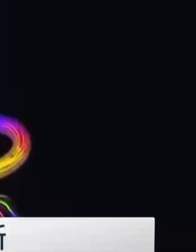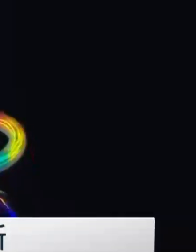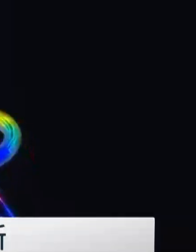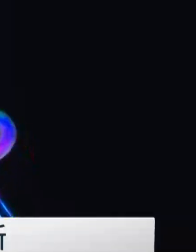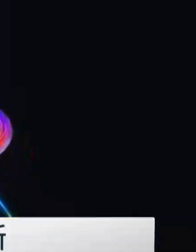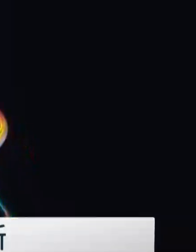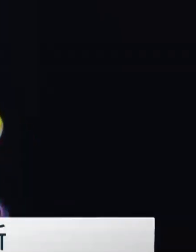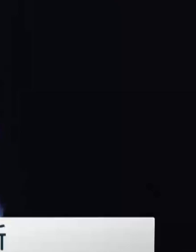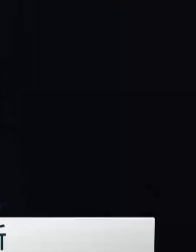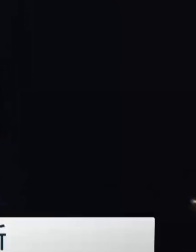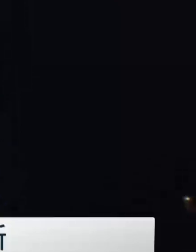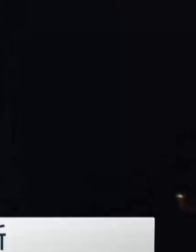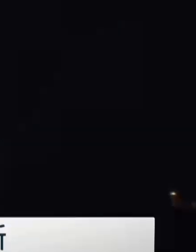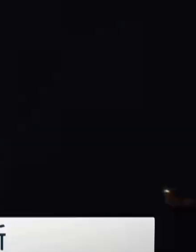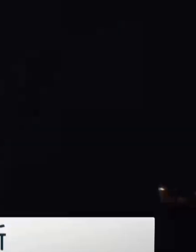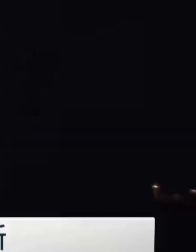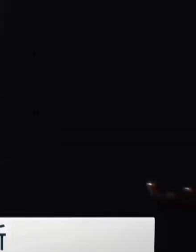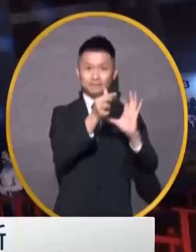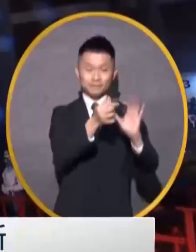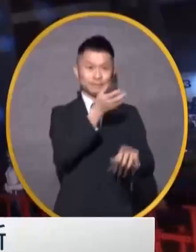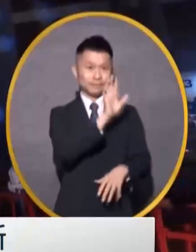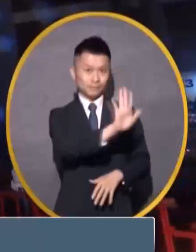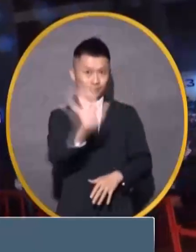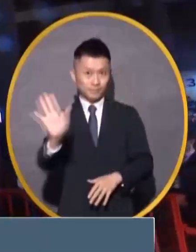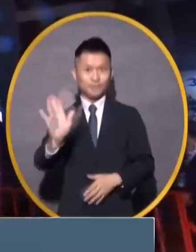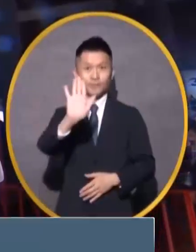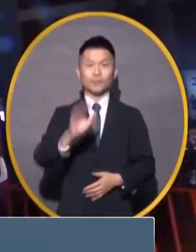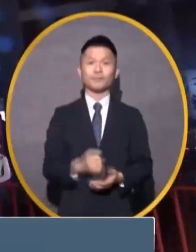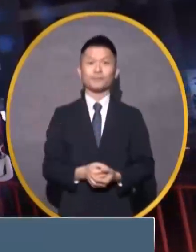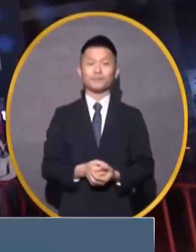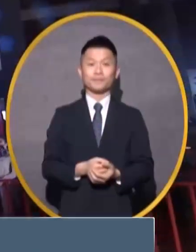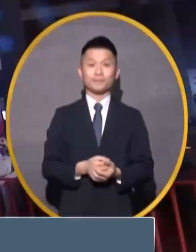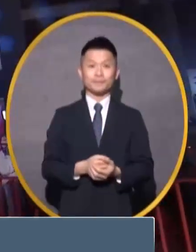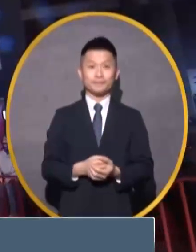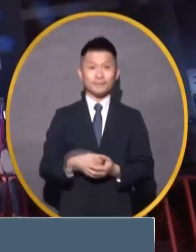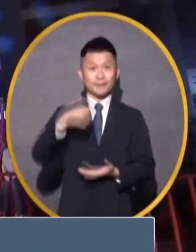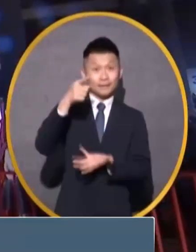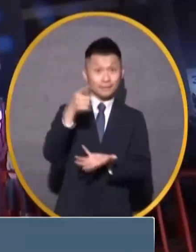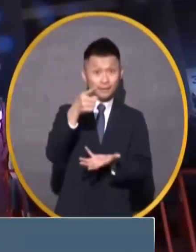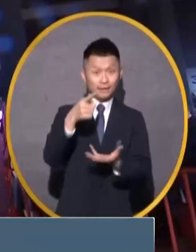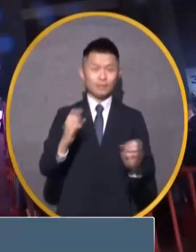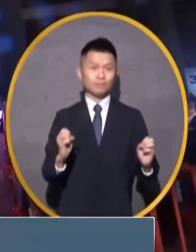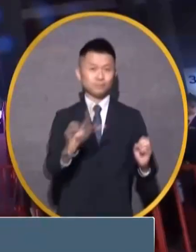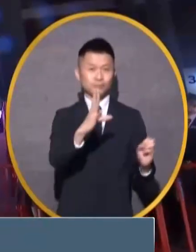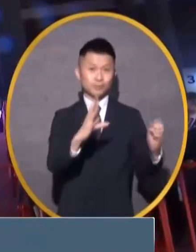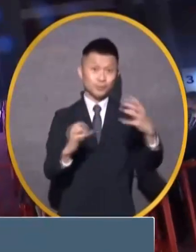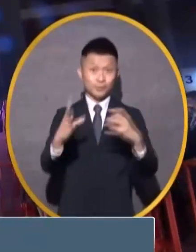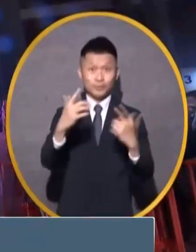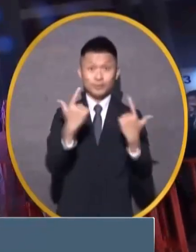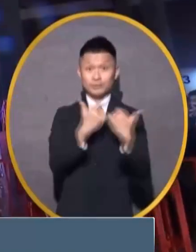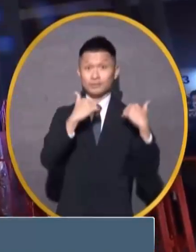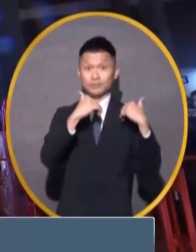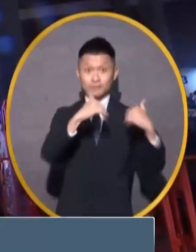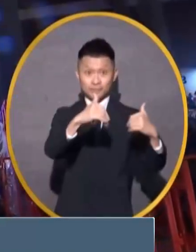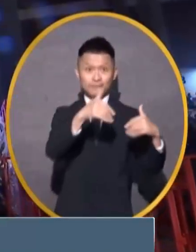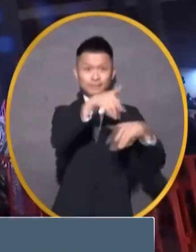脸部动作，让玉兔表情更为生动。 我们也把灯饰与台北市的街道巷弄